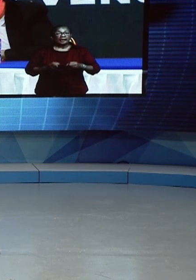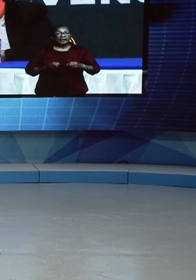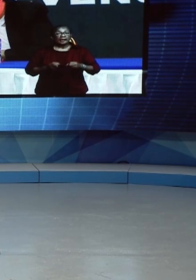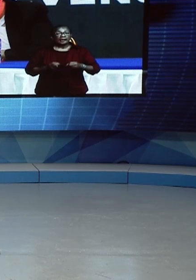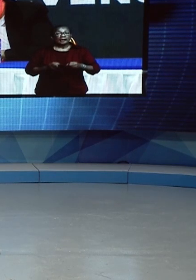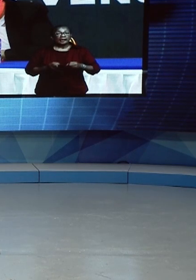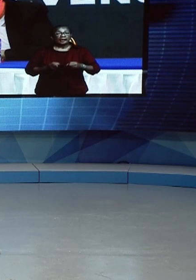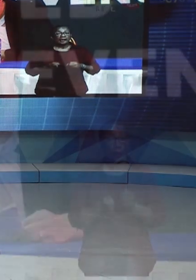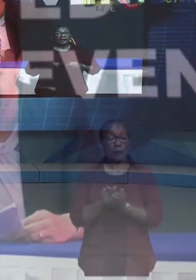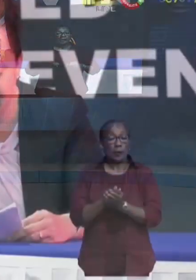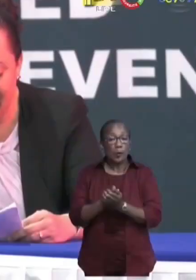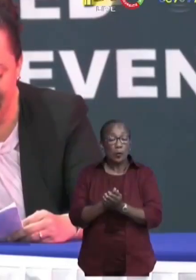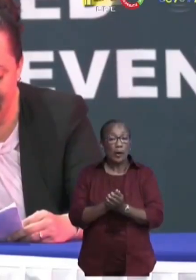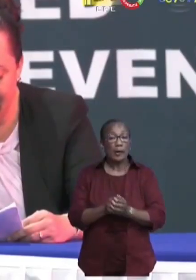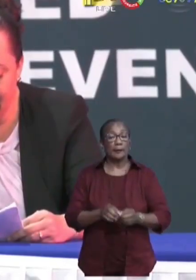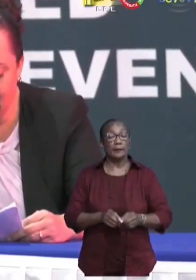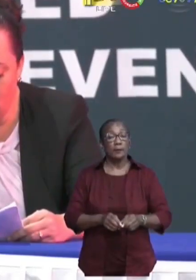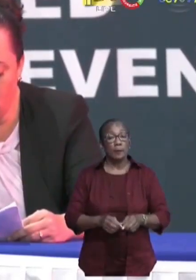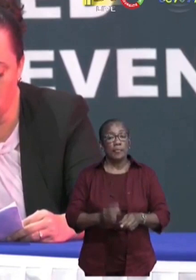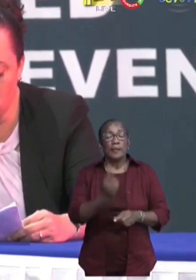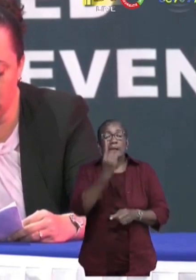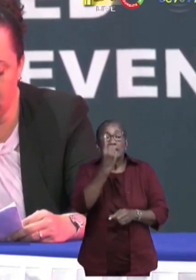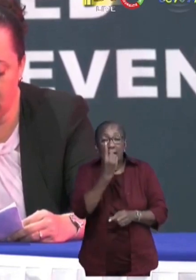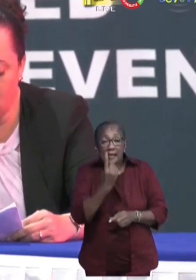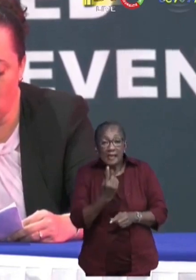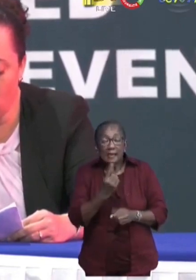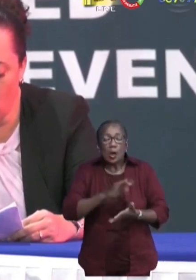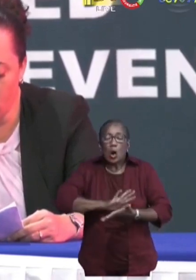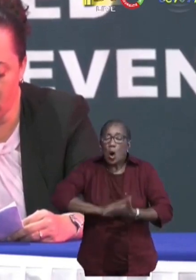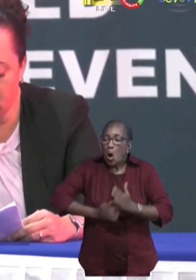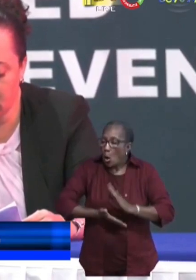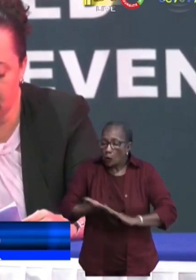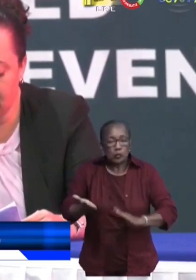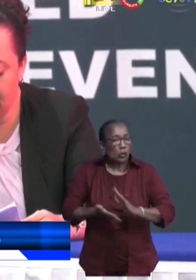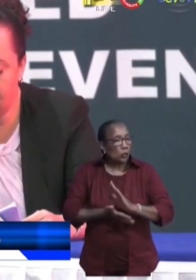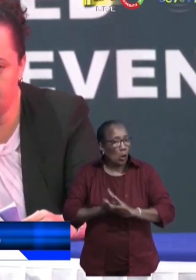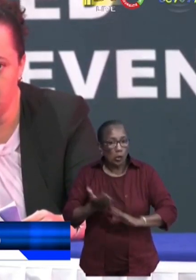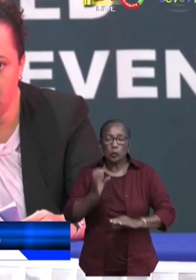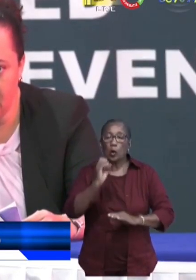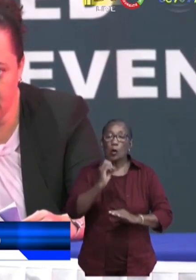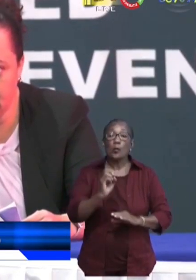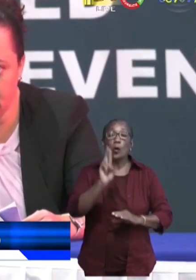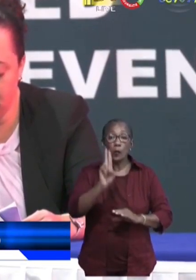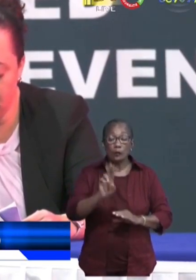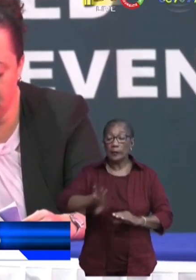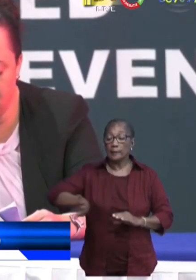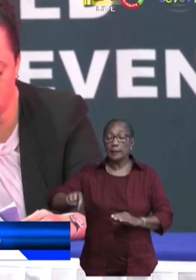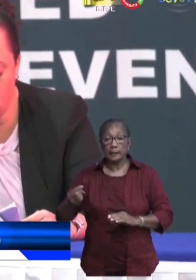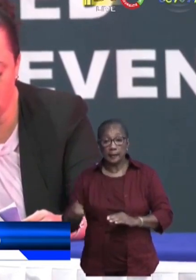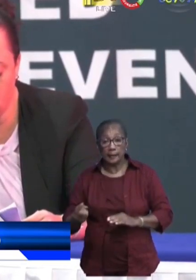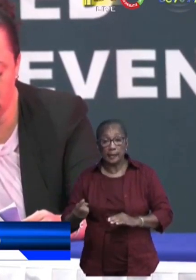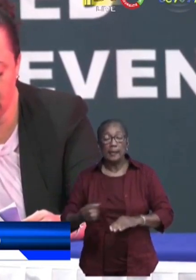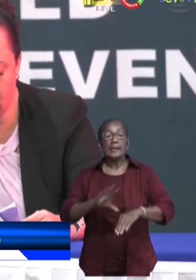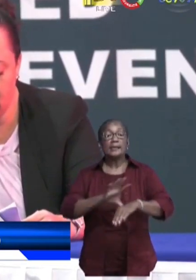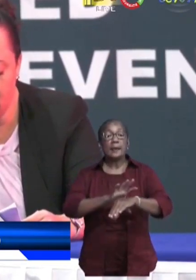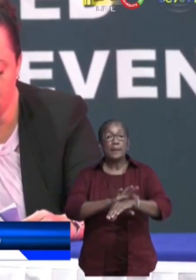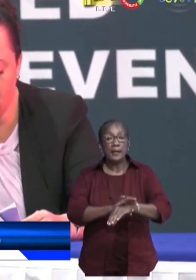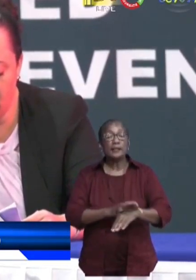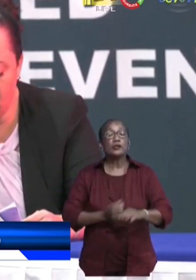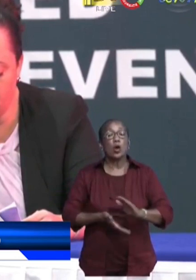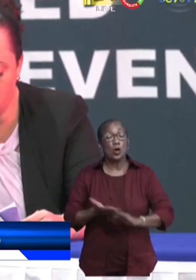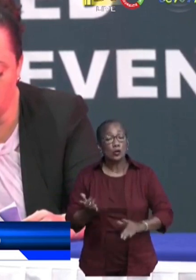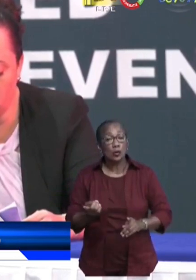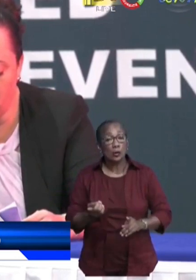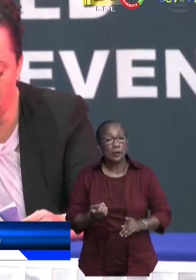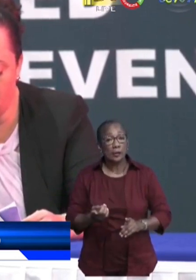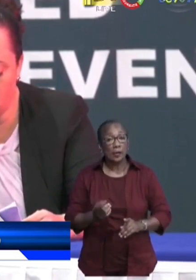volksgezondheidsdirecteur. De enige uitzondering op overheidsquarantaine is een medische uitzondering,